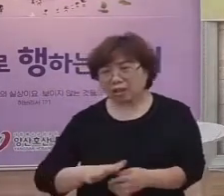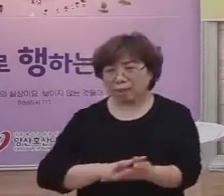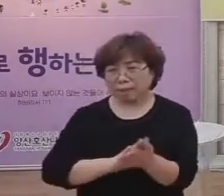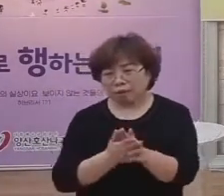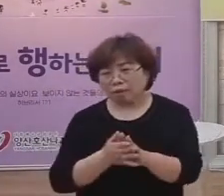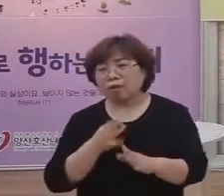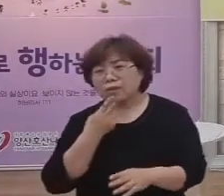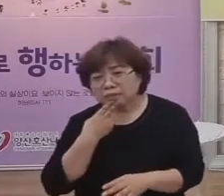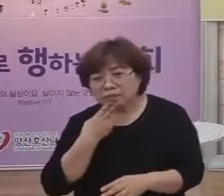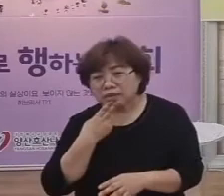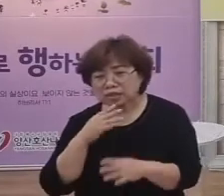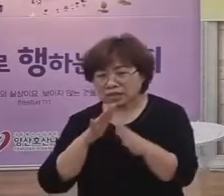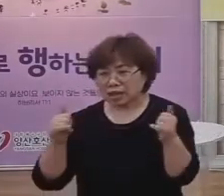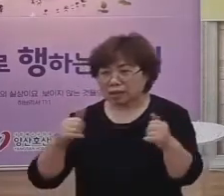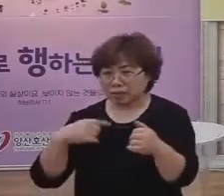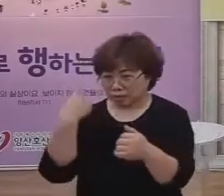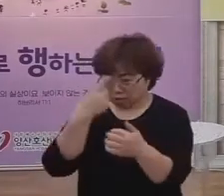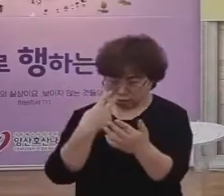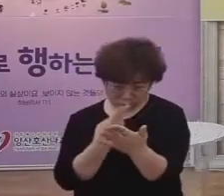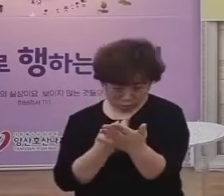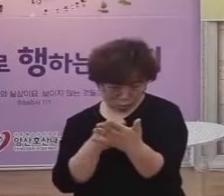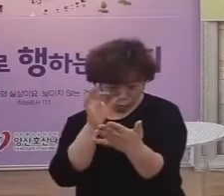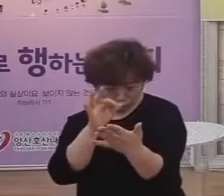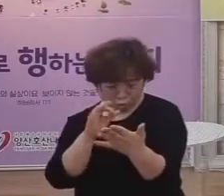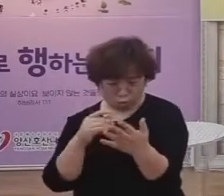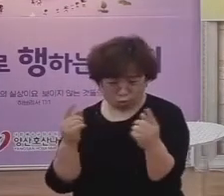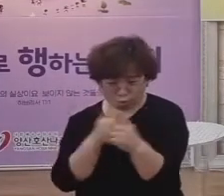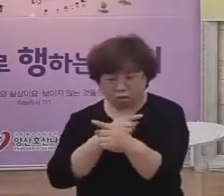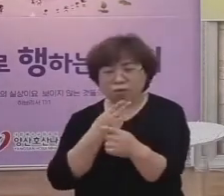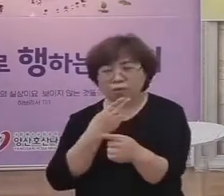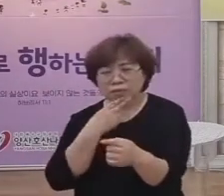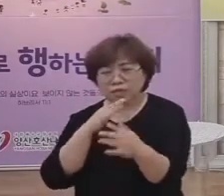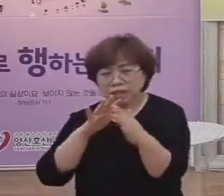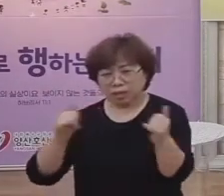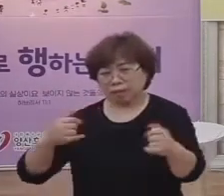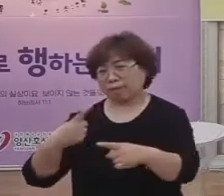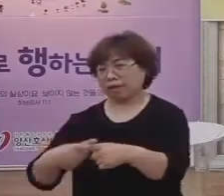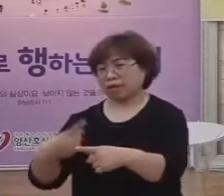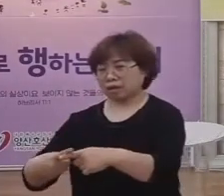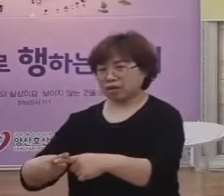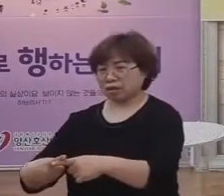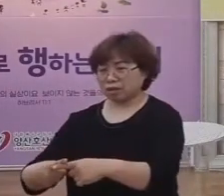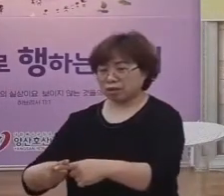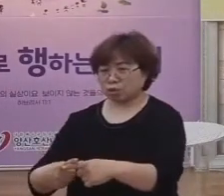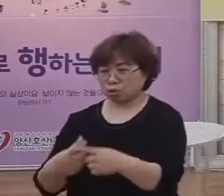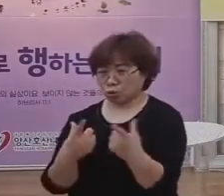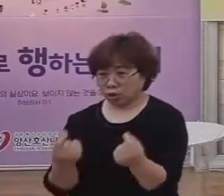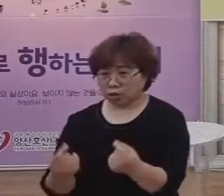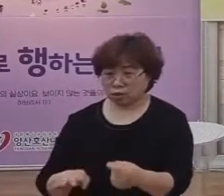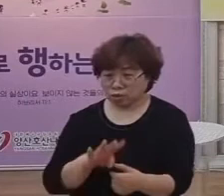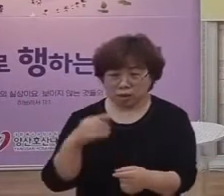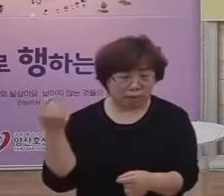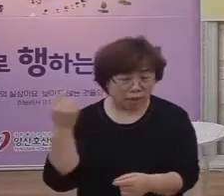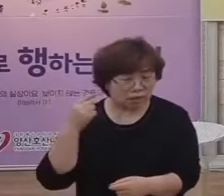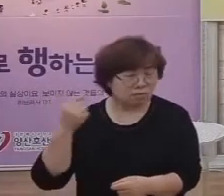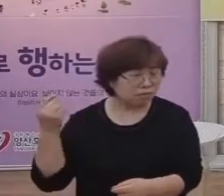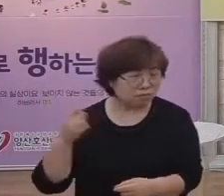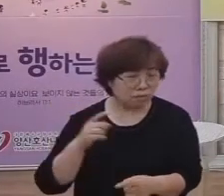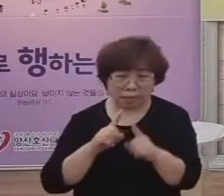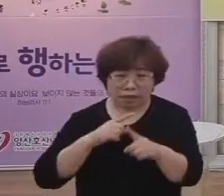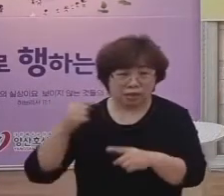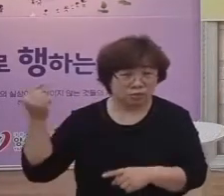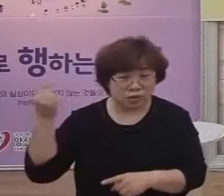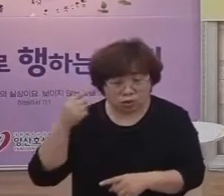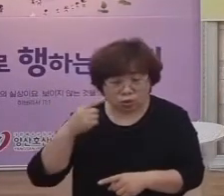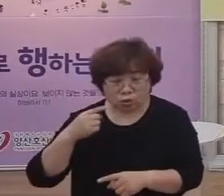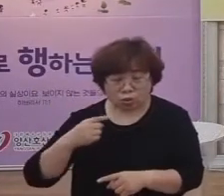없는데 우리는 말씀을 듣고도 그 말씀 잊어버리고 그 말씀대로 행하지 않는